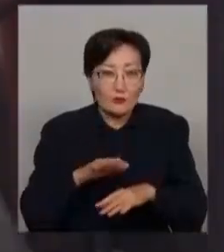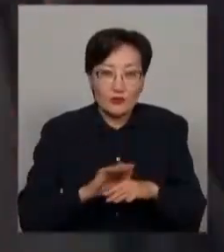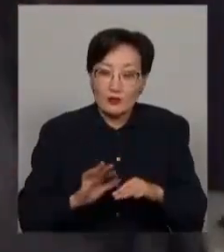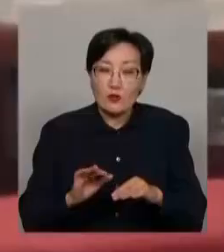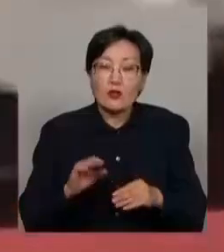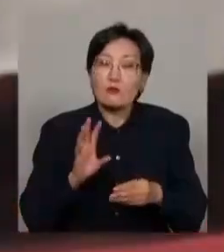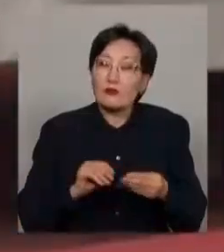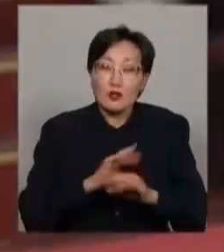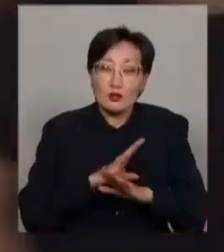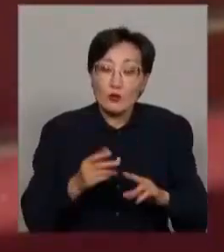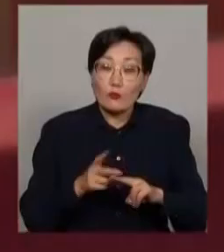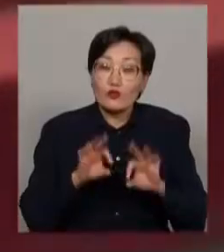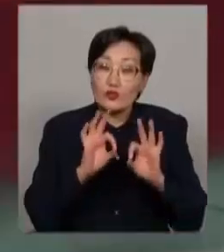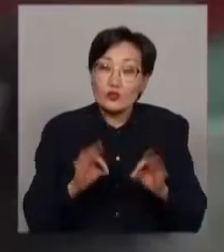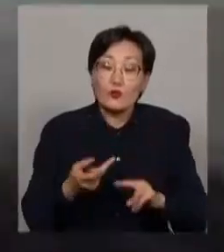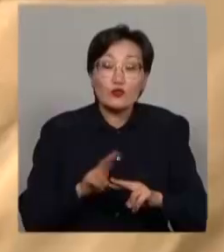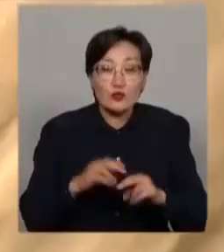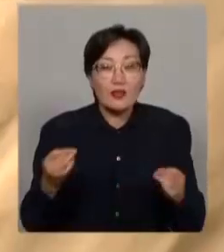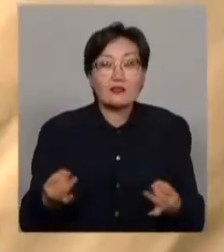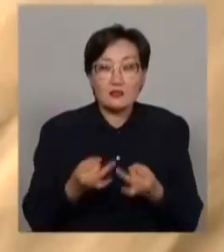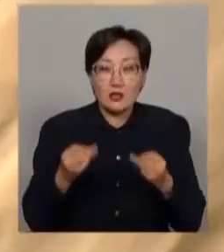дубль болмайды. Бұл өнер сонысымен құнды.